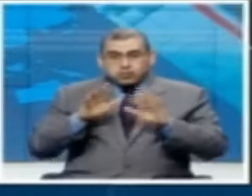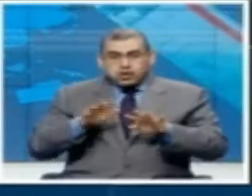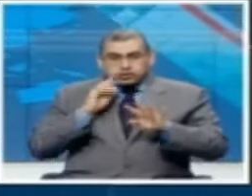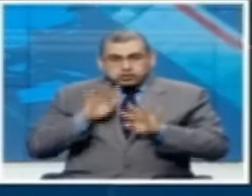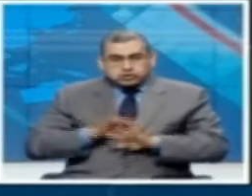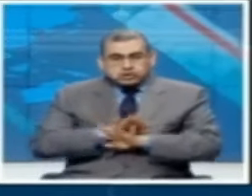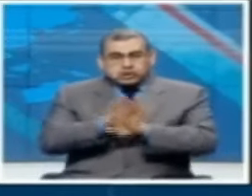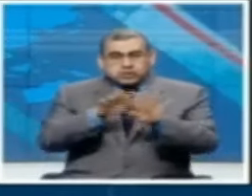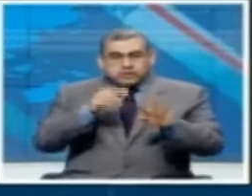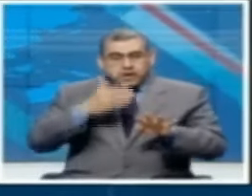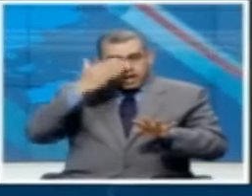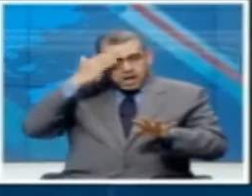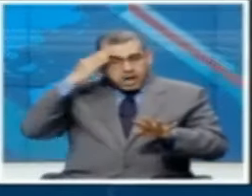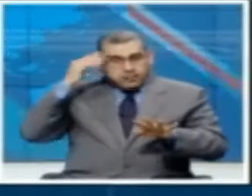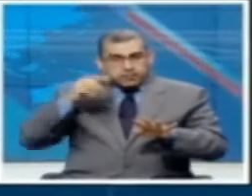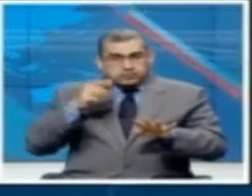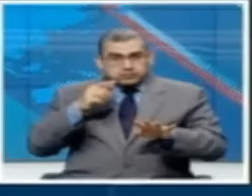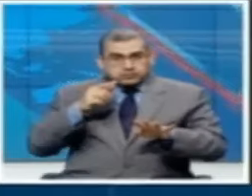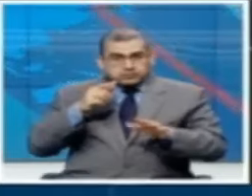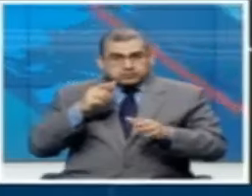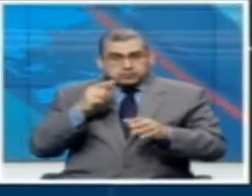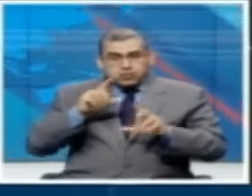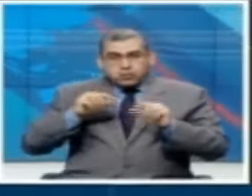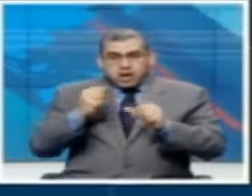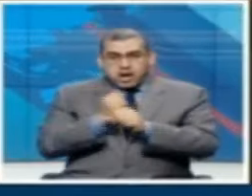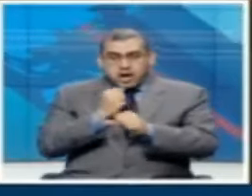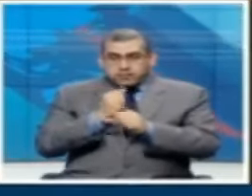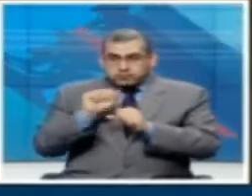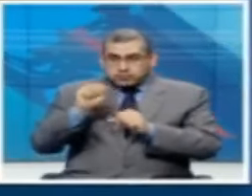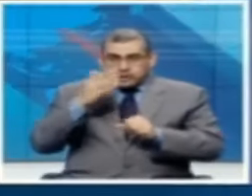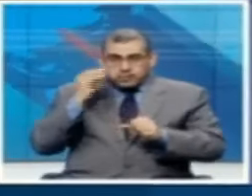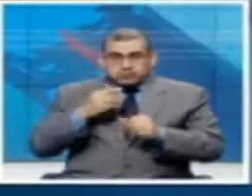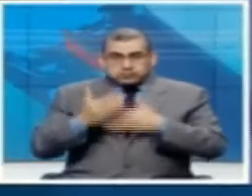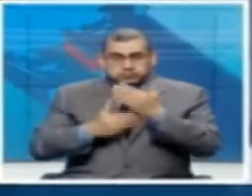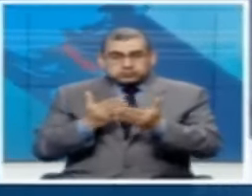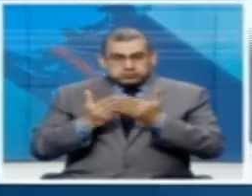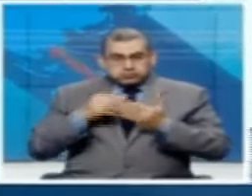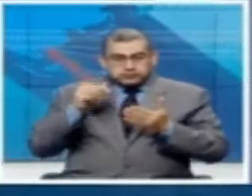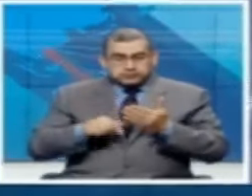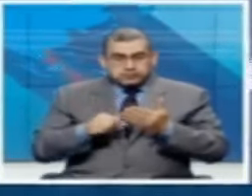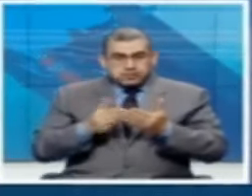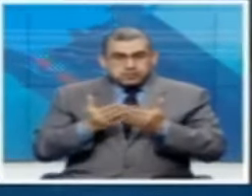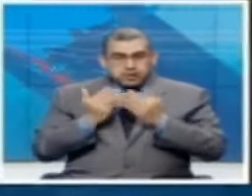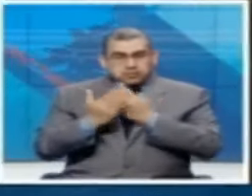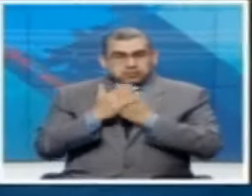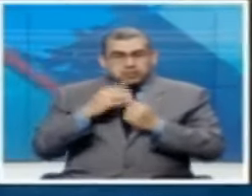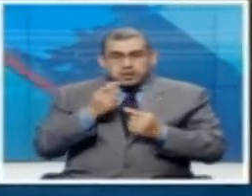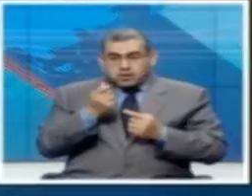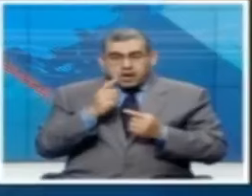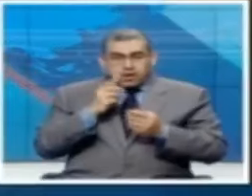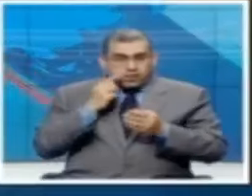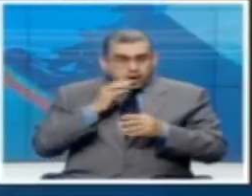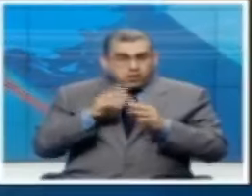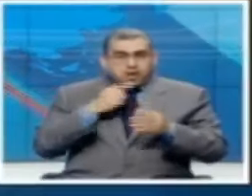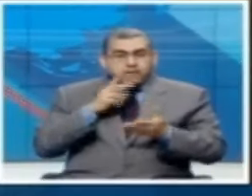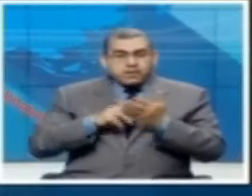من العلماء المتميزين جدا في مجالاتهم هو بيدينا فعلا دعم مش بس مادي ولا دعم بس علمي